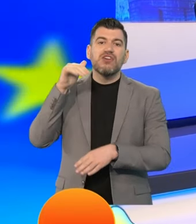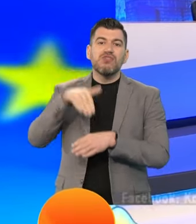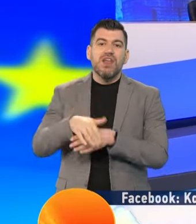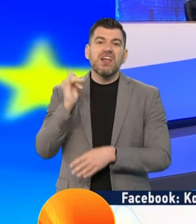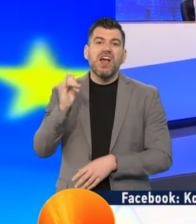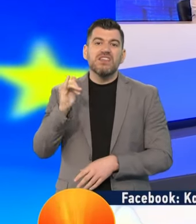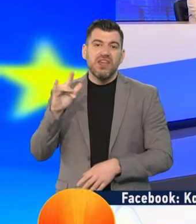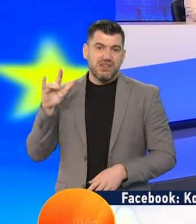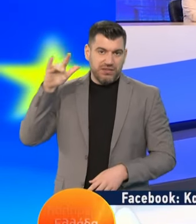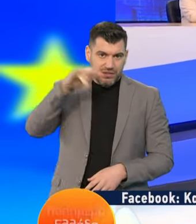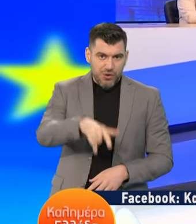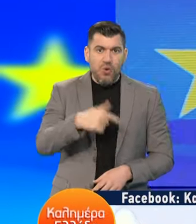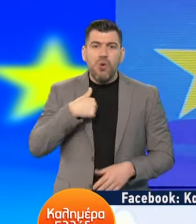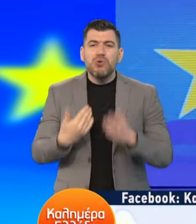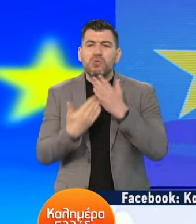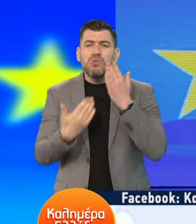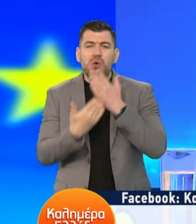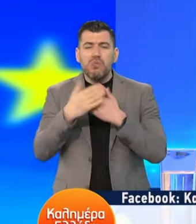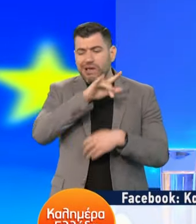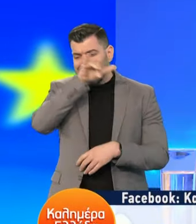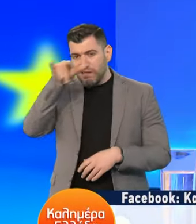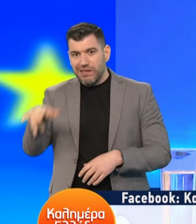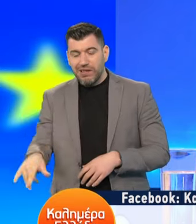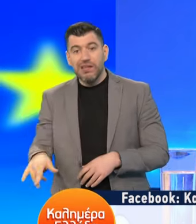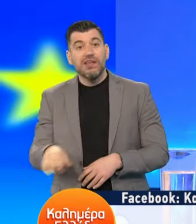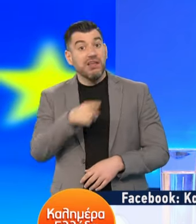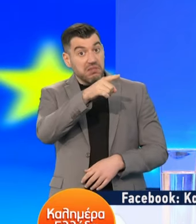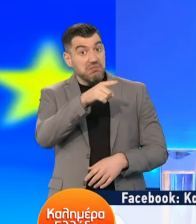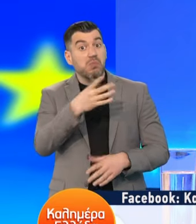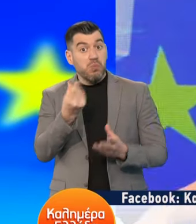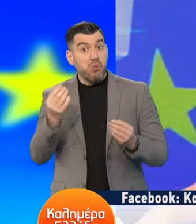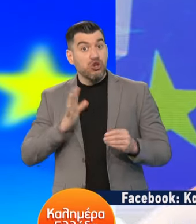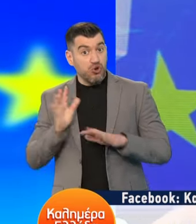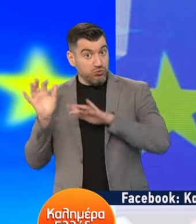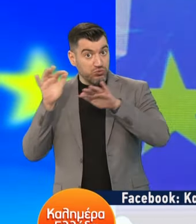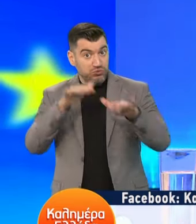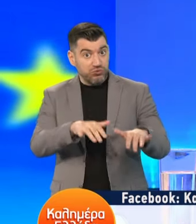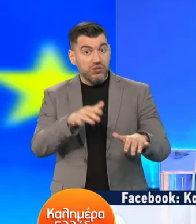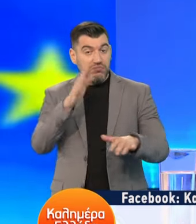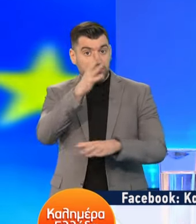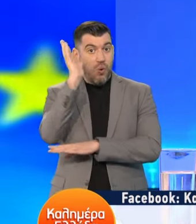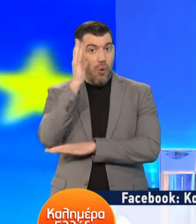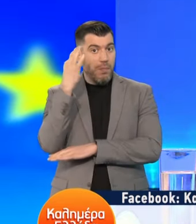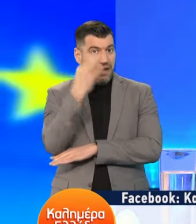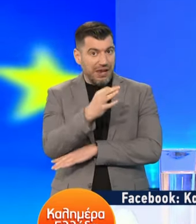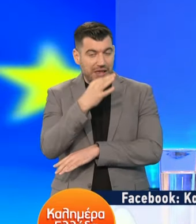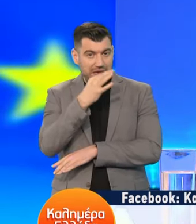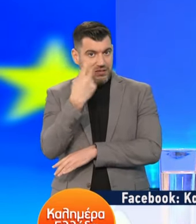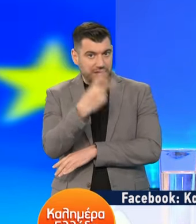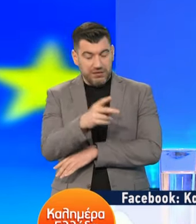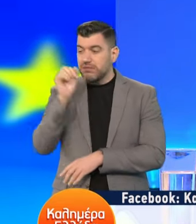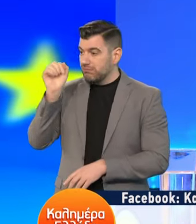Μεγάλη συγκέντρωση κάνατε, ήταν κατά αρκετό κόσμο. Πάρα πολύ μεγάλη συγκέντρωση. Και απόψε η κεντρική ομιλία. Και ιδιαίτερα νέος κόσμος και μάλιστα